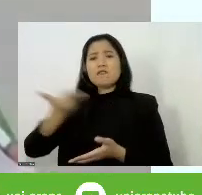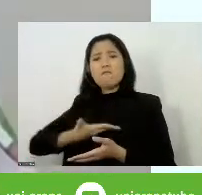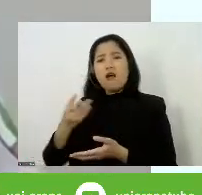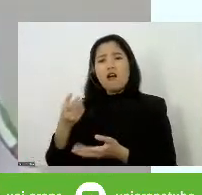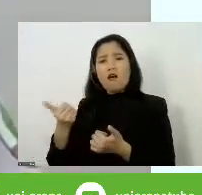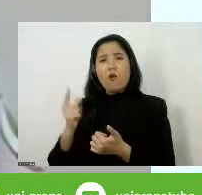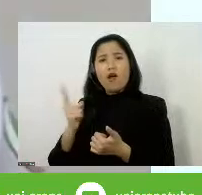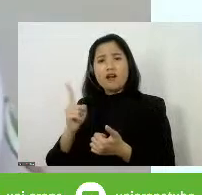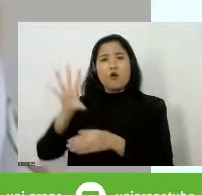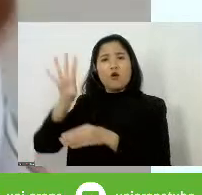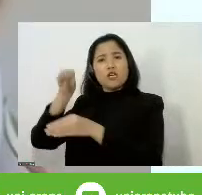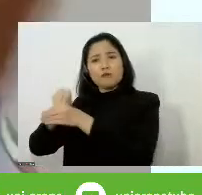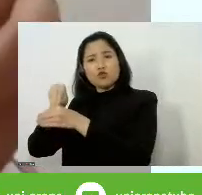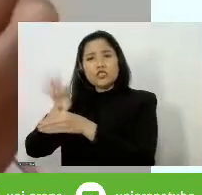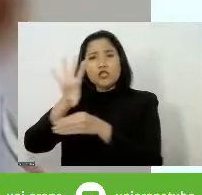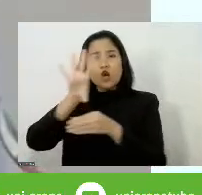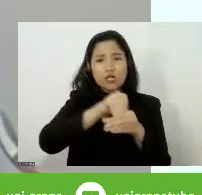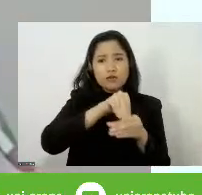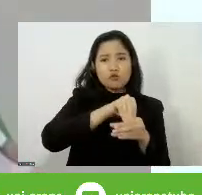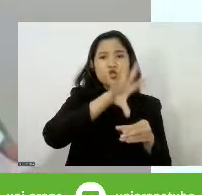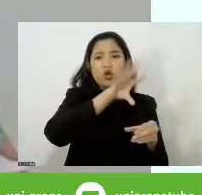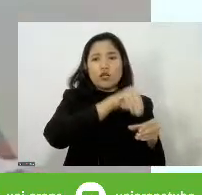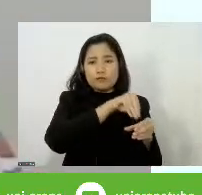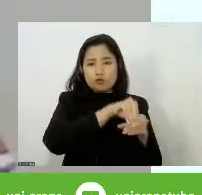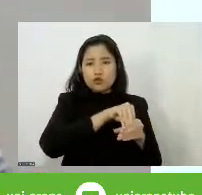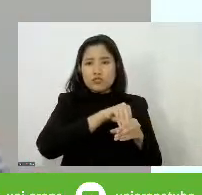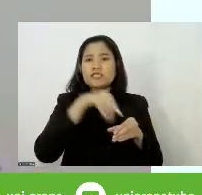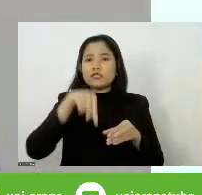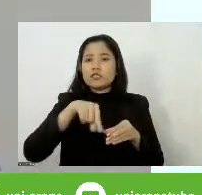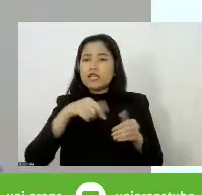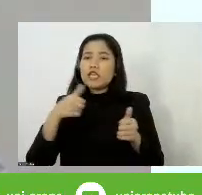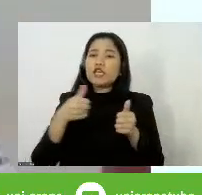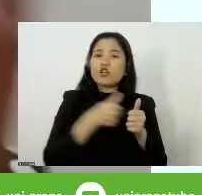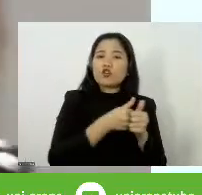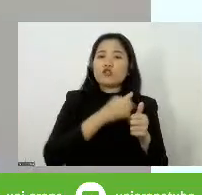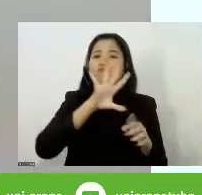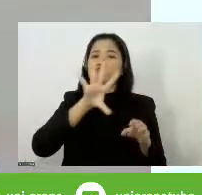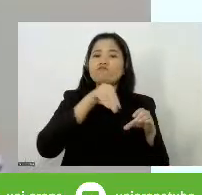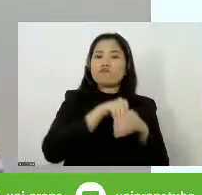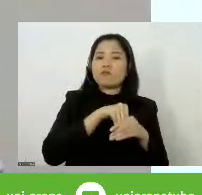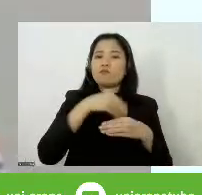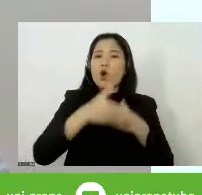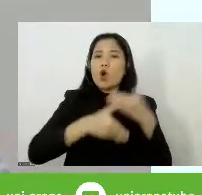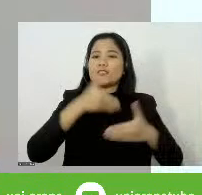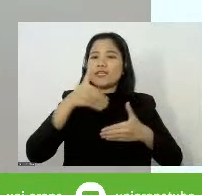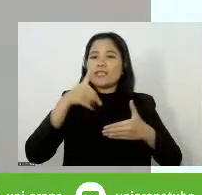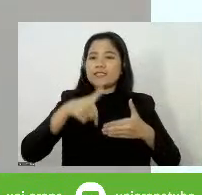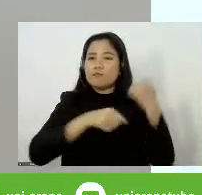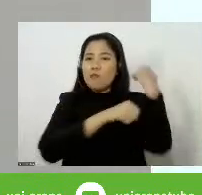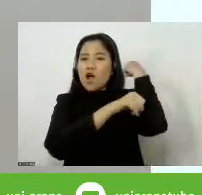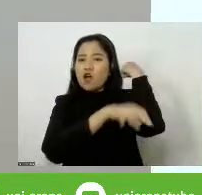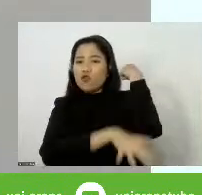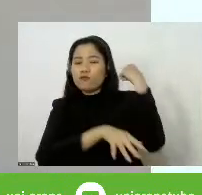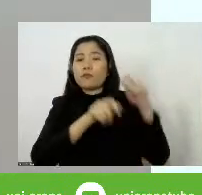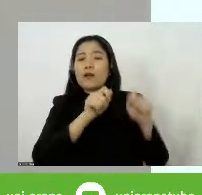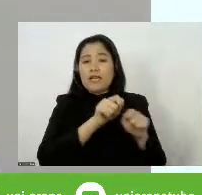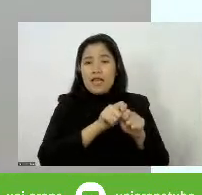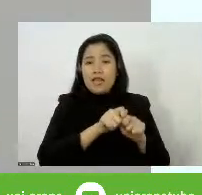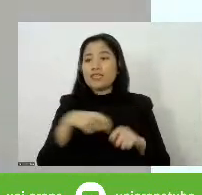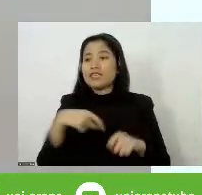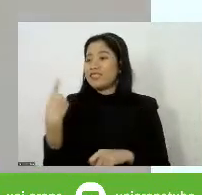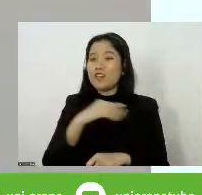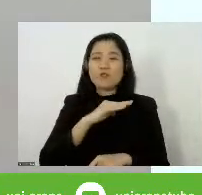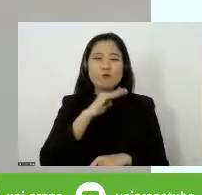ingin ikut dalam proses percepatan rehabilitasi mangrove Kami tunggu Kalau misalnya dihubungi